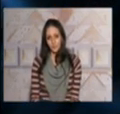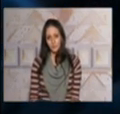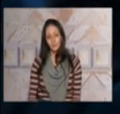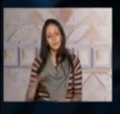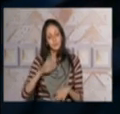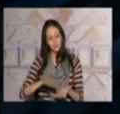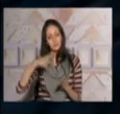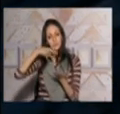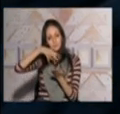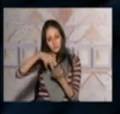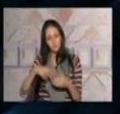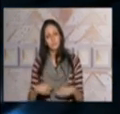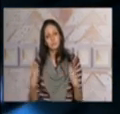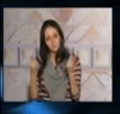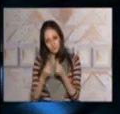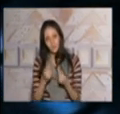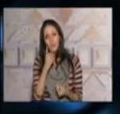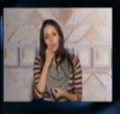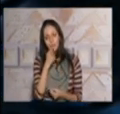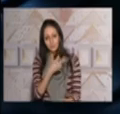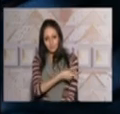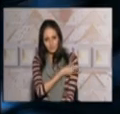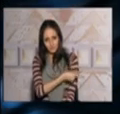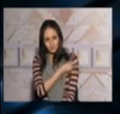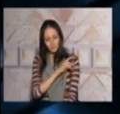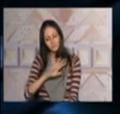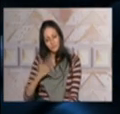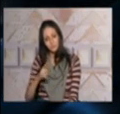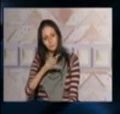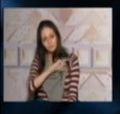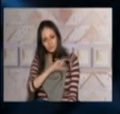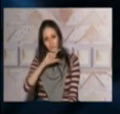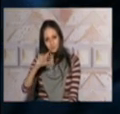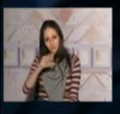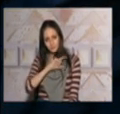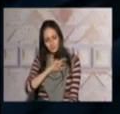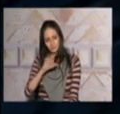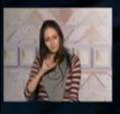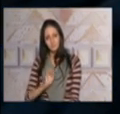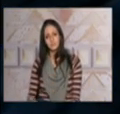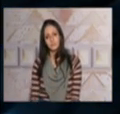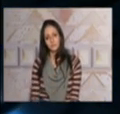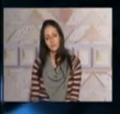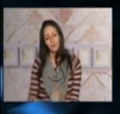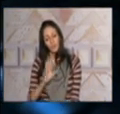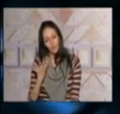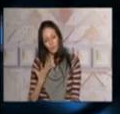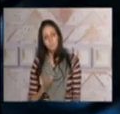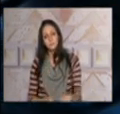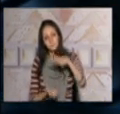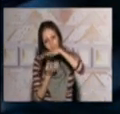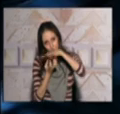ماشيين دلوقتي للتطعيم سواء بالنسبه للطلاب في المدارس من بلغ سن 18 سنه او بالنسبه للجامعات